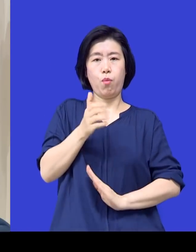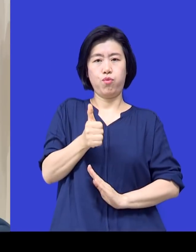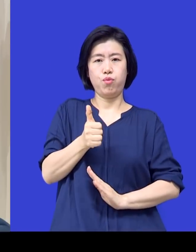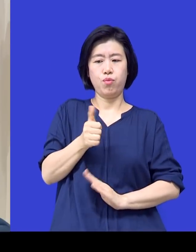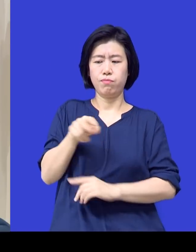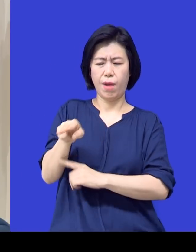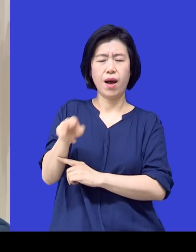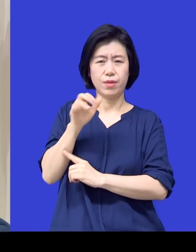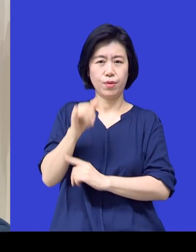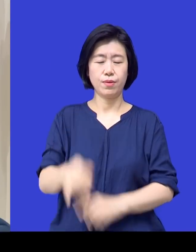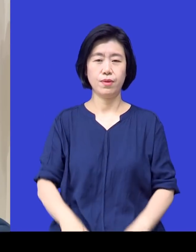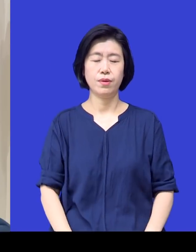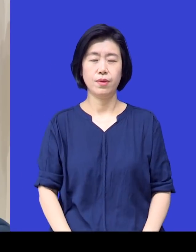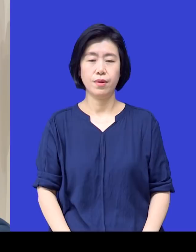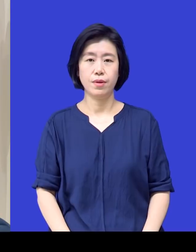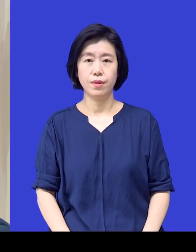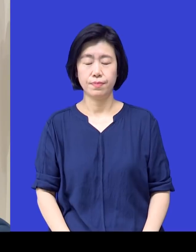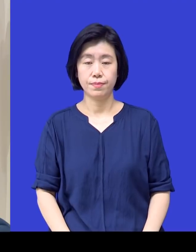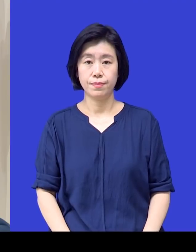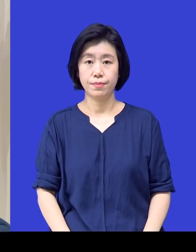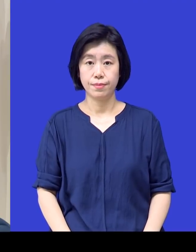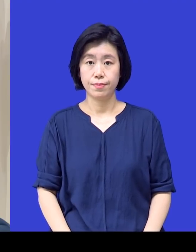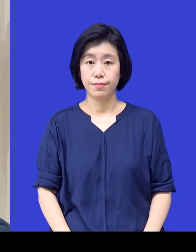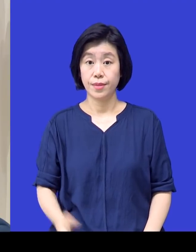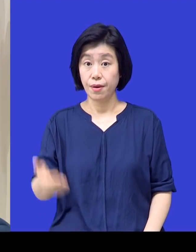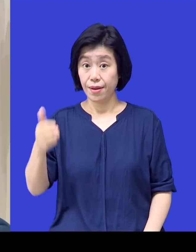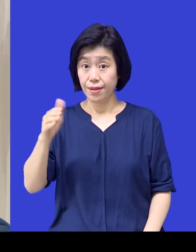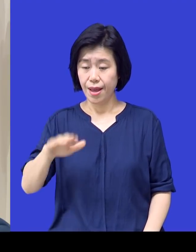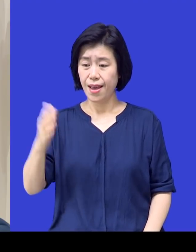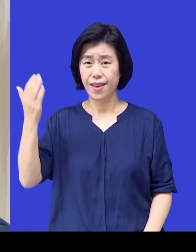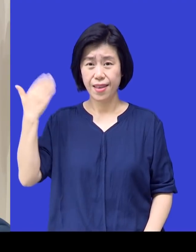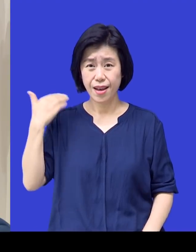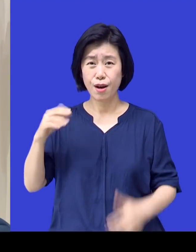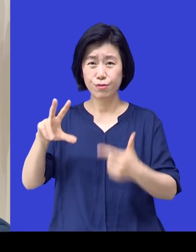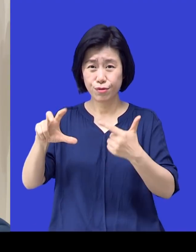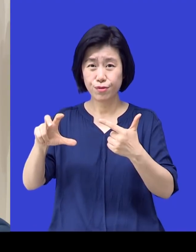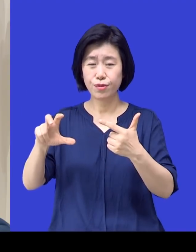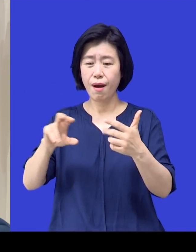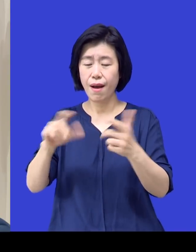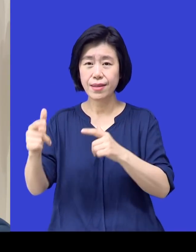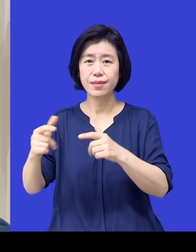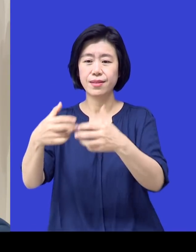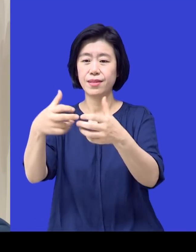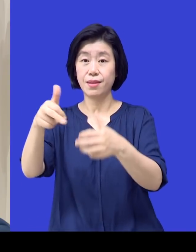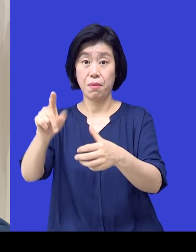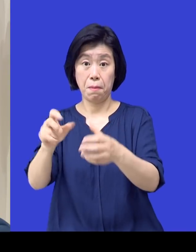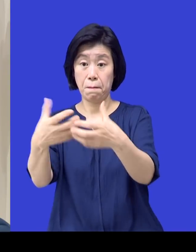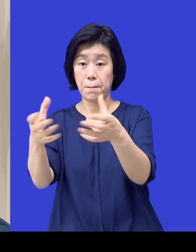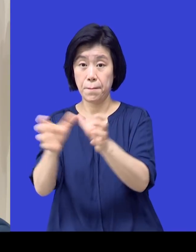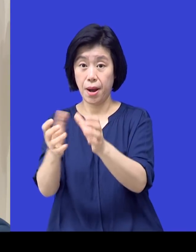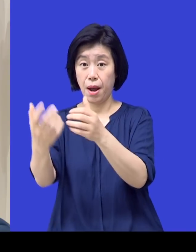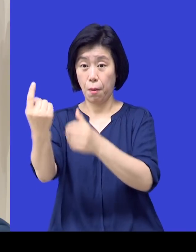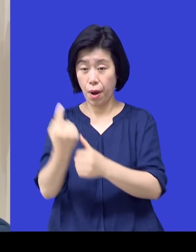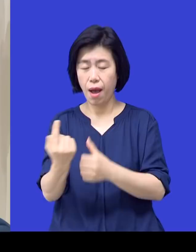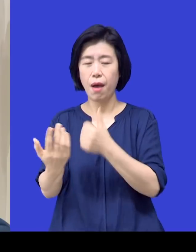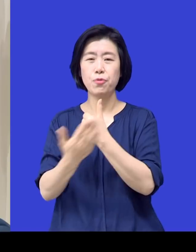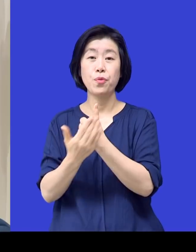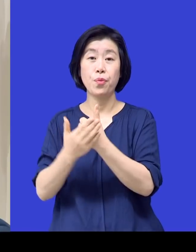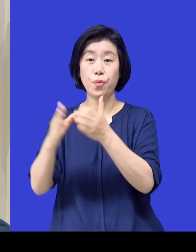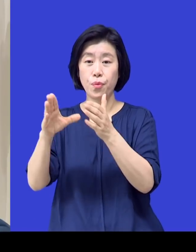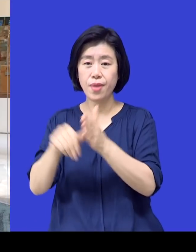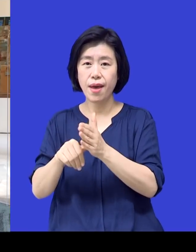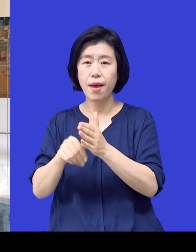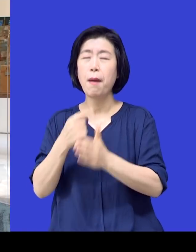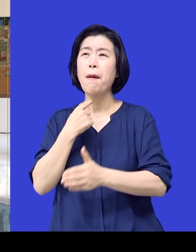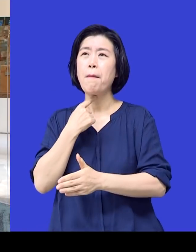그런데 컴패션에서 각 교회에서 자라난 이 사람들이 예. 뭐 목사, 변호사, 의사, 간호사,